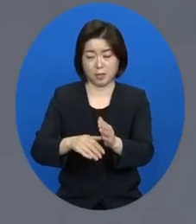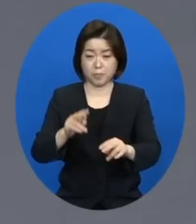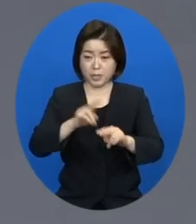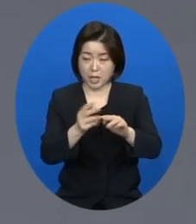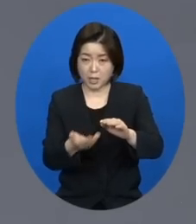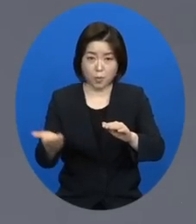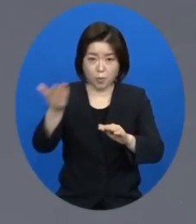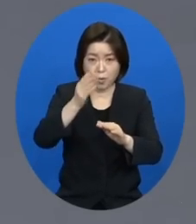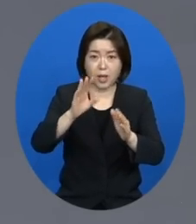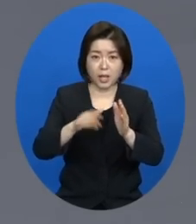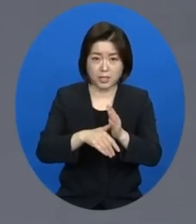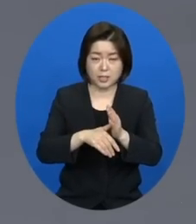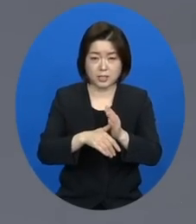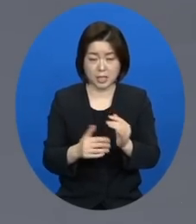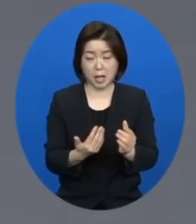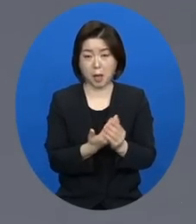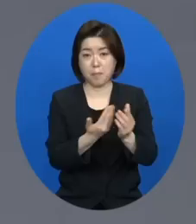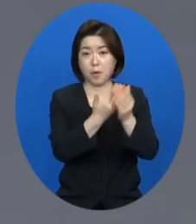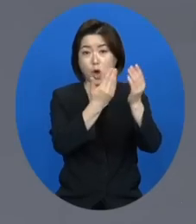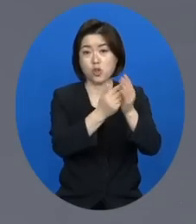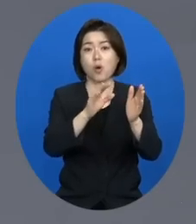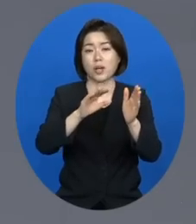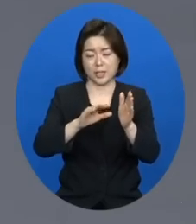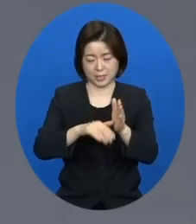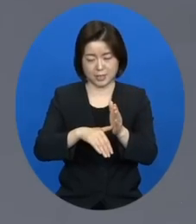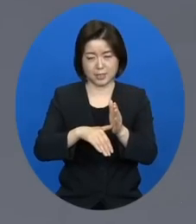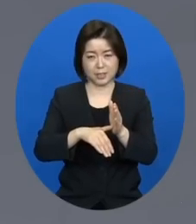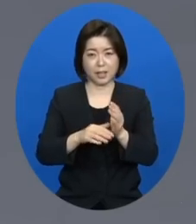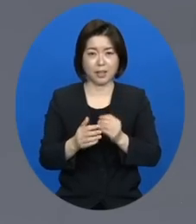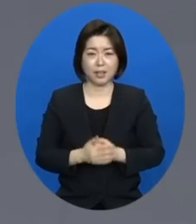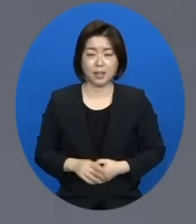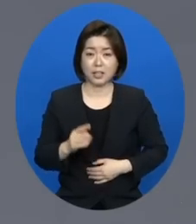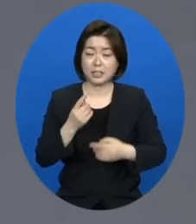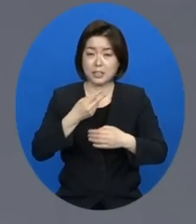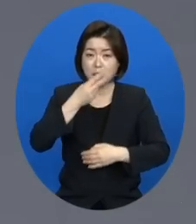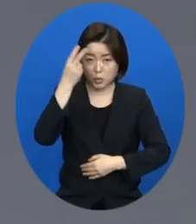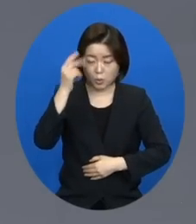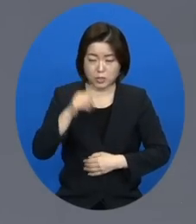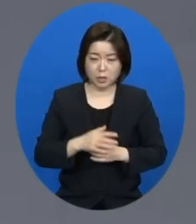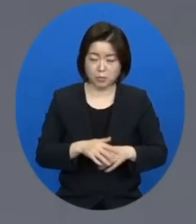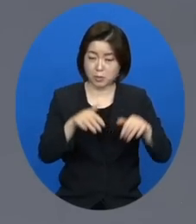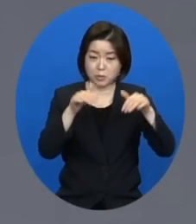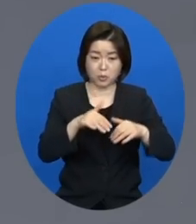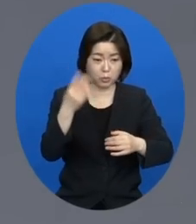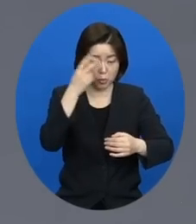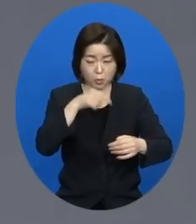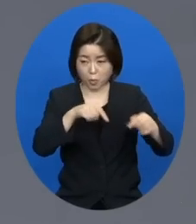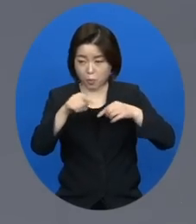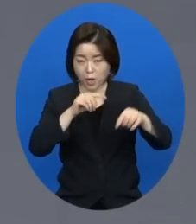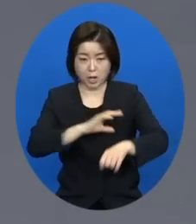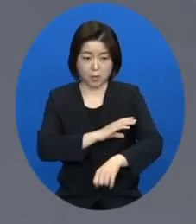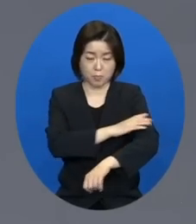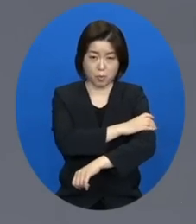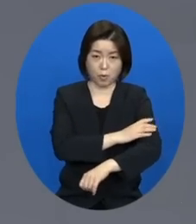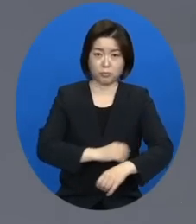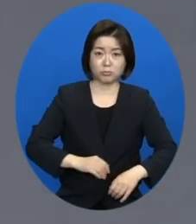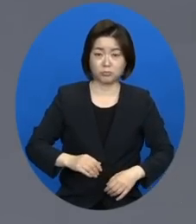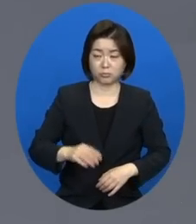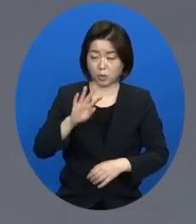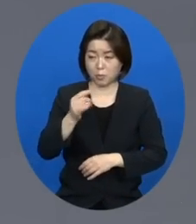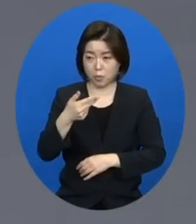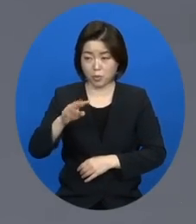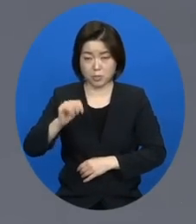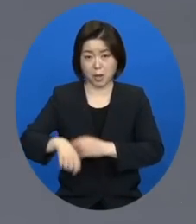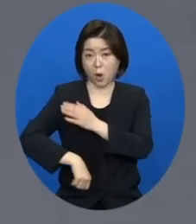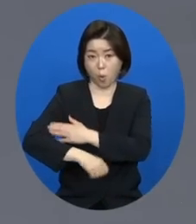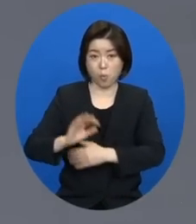때, 번영했을 때입니다. 나름 요셉은 종들을 관리하는 권력자가 되었고 오른팔이 되었죠. 근데 그때가